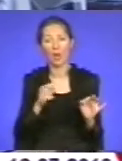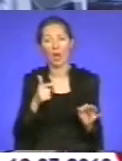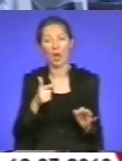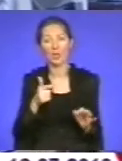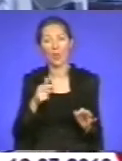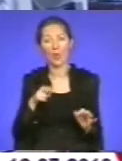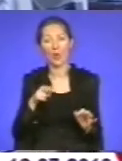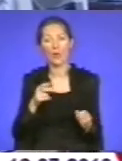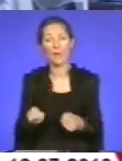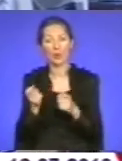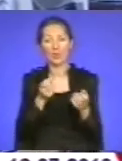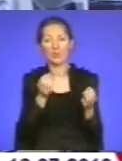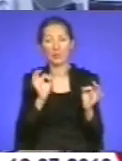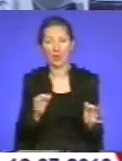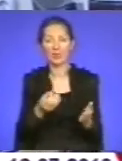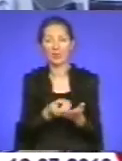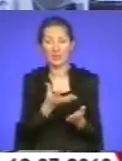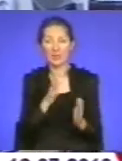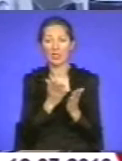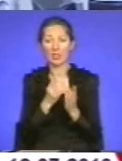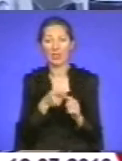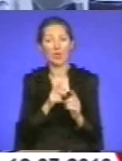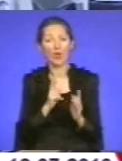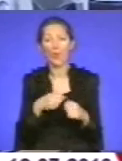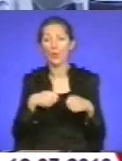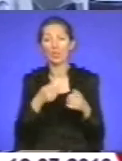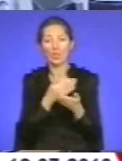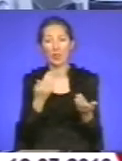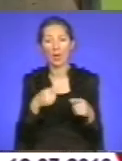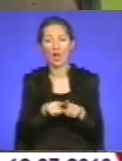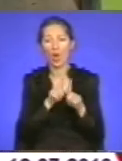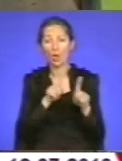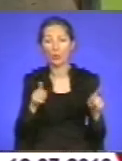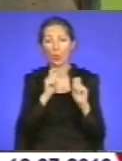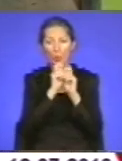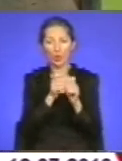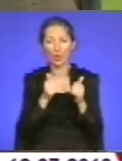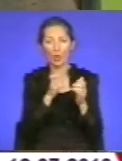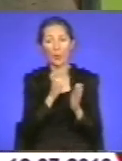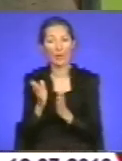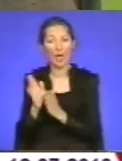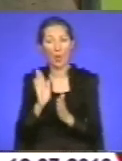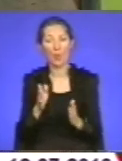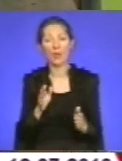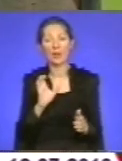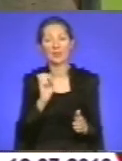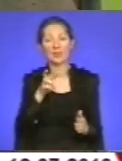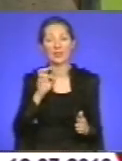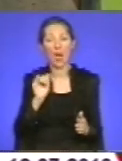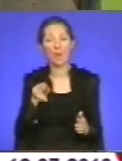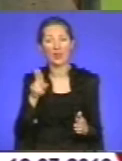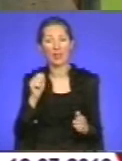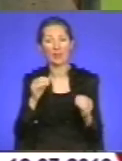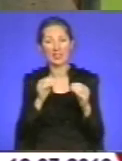приносять справді цінні книги, яких у продажі немає. Так, особливим подарунком для бібліотеки став сам видав – 10